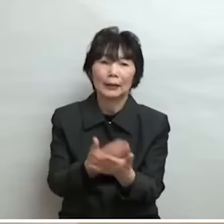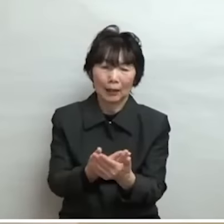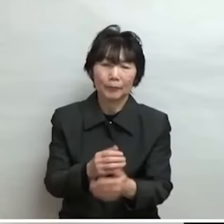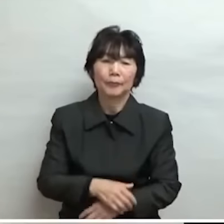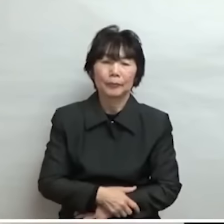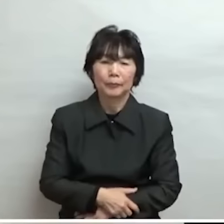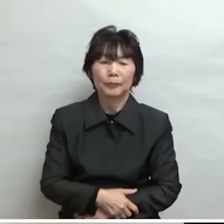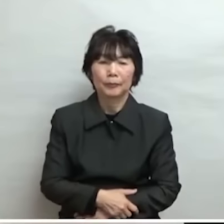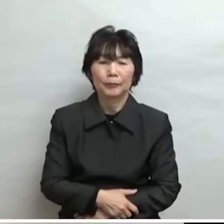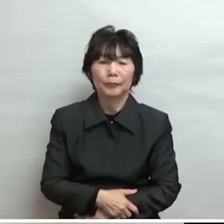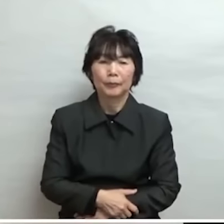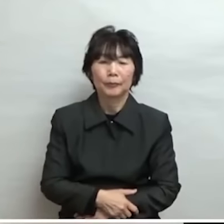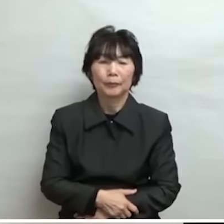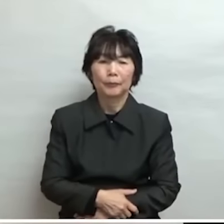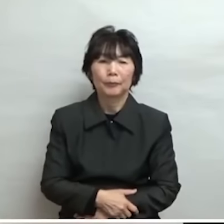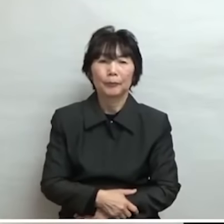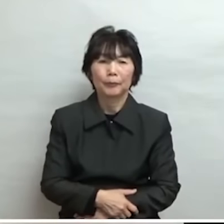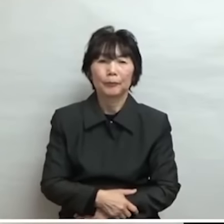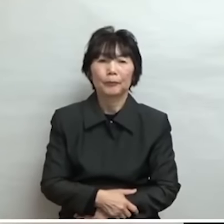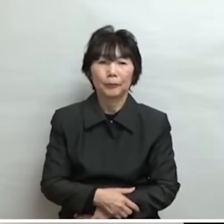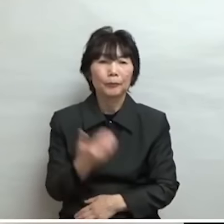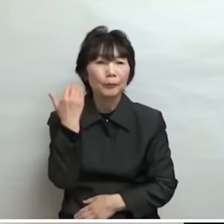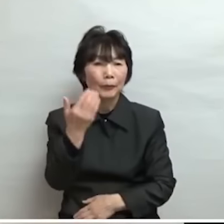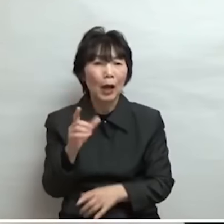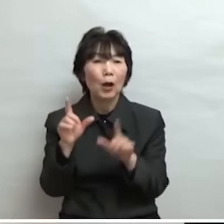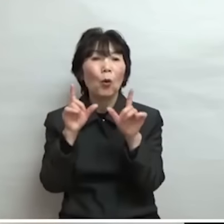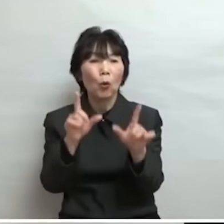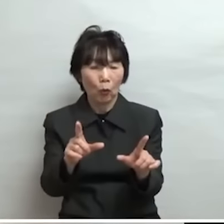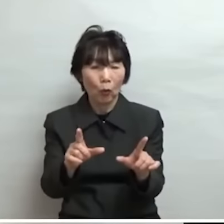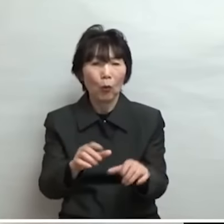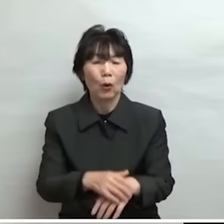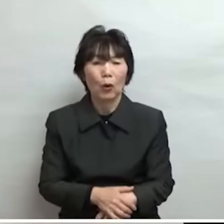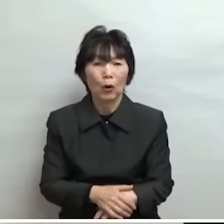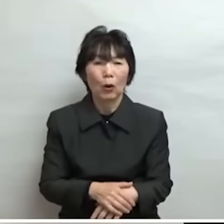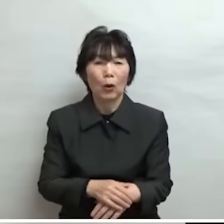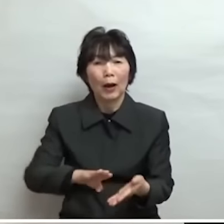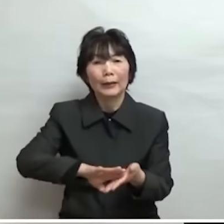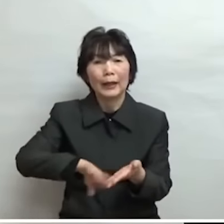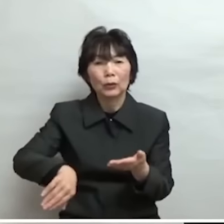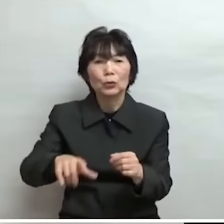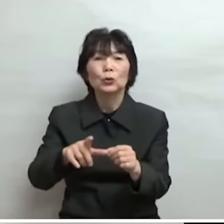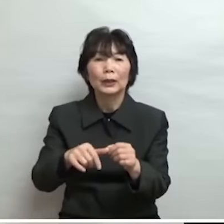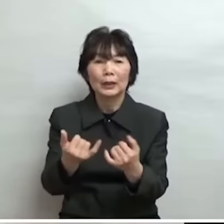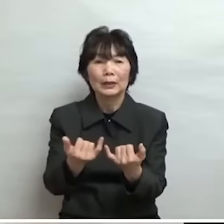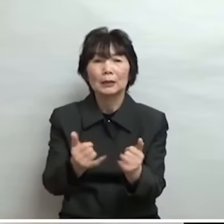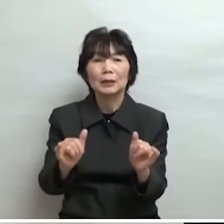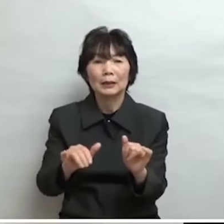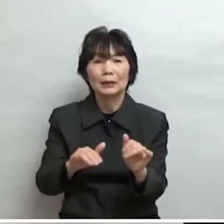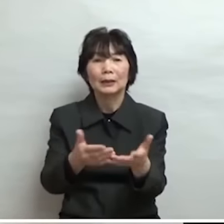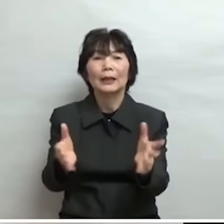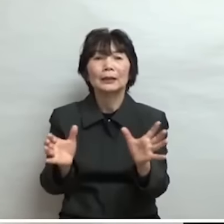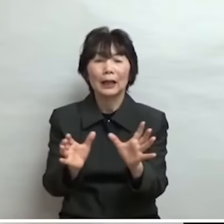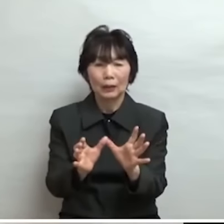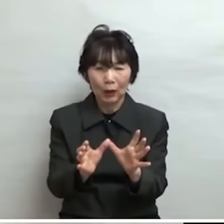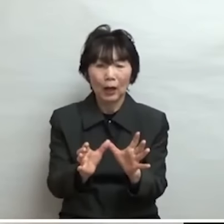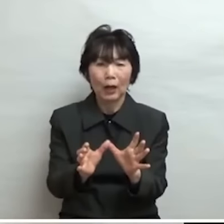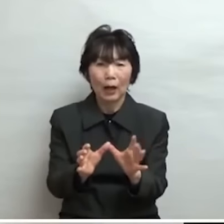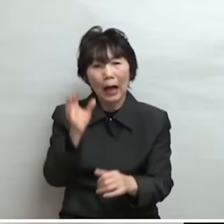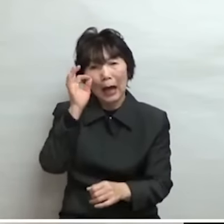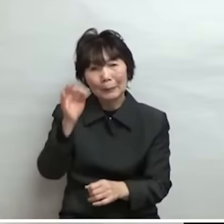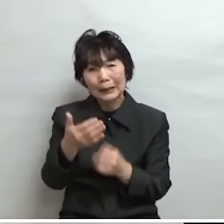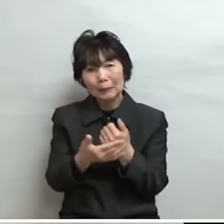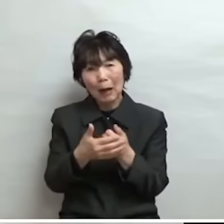あと今後の対応なんですけど、撤去時に市民団体が、物理的な抵抗はせずに見届け